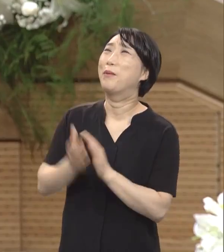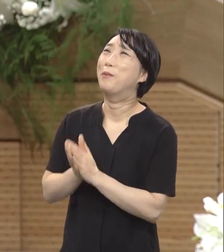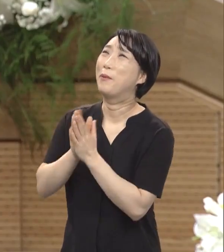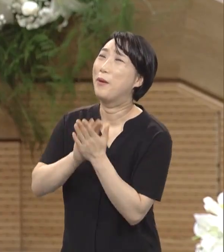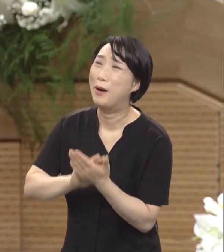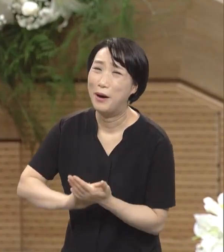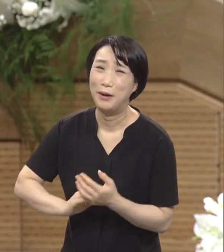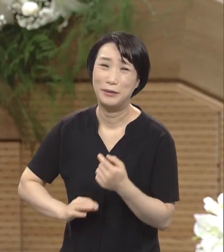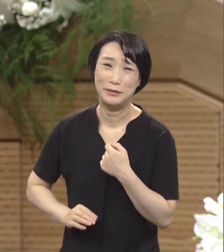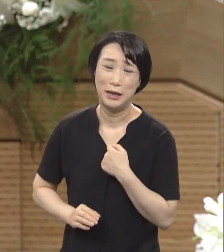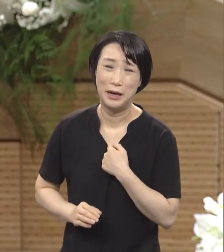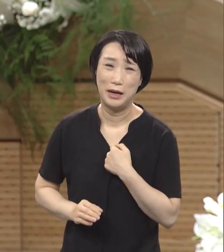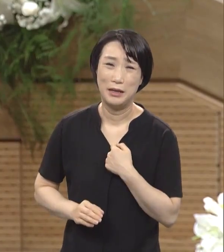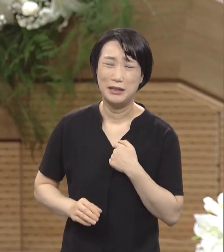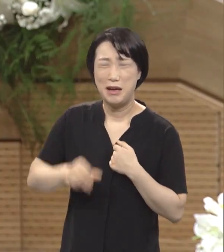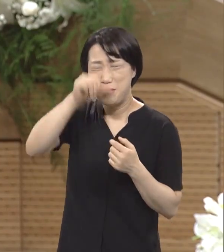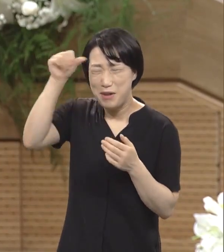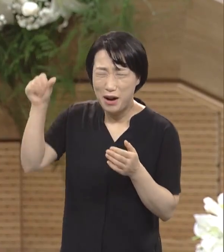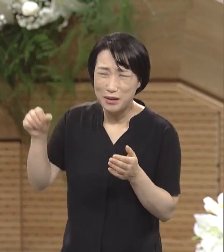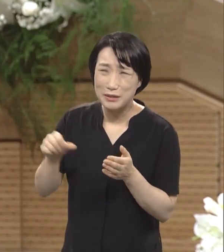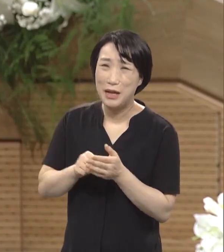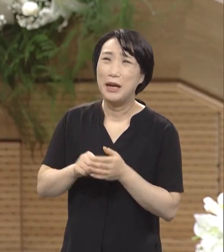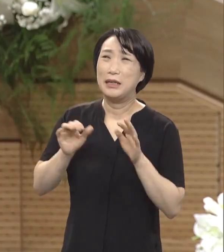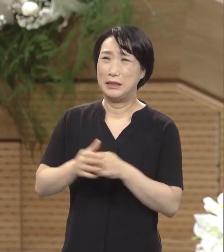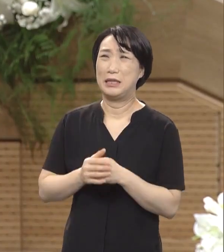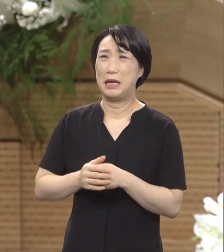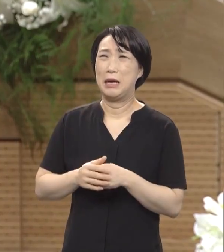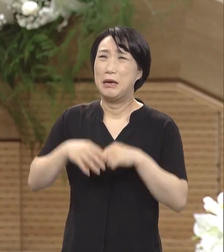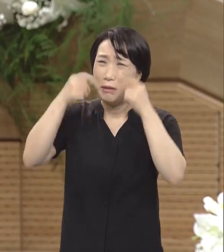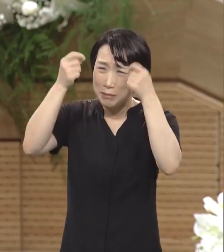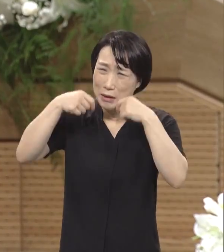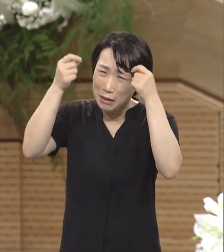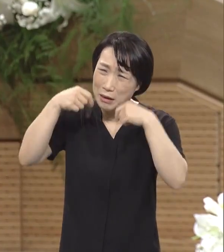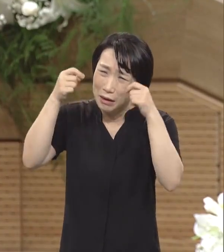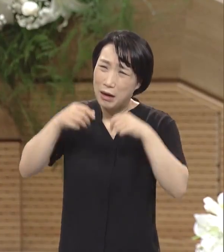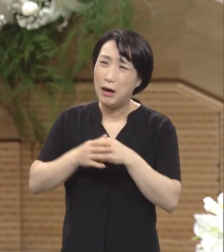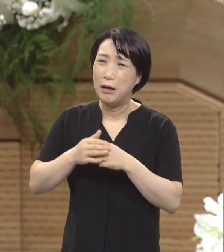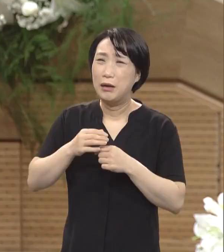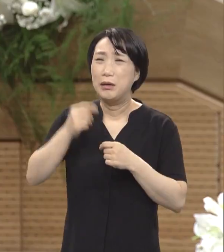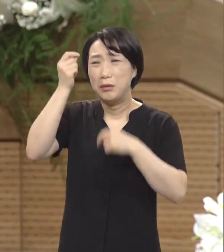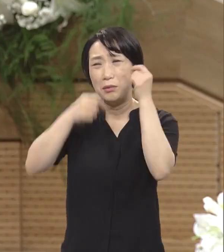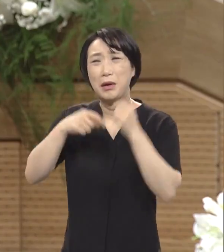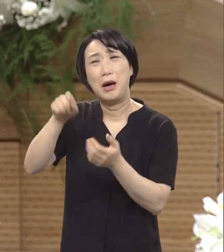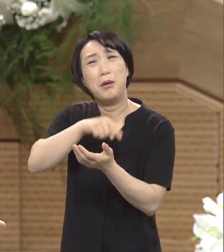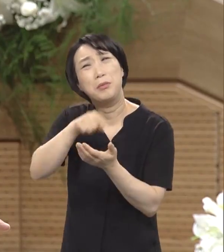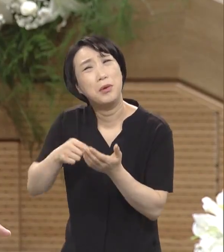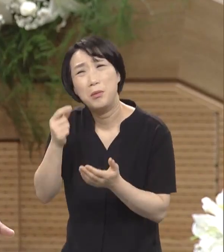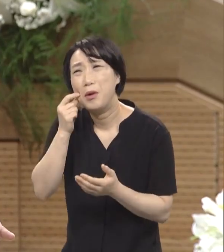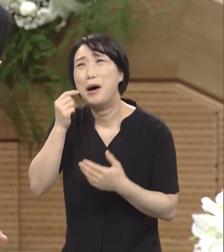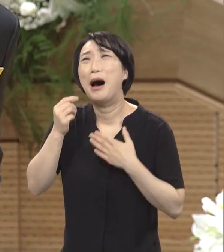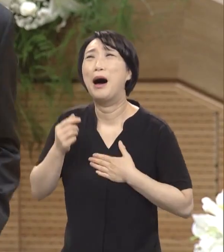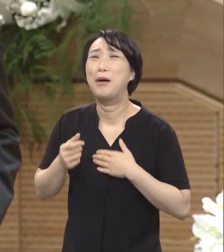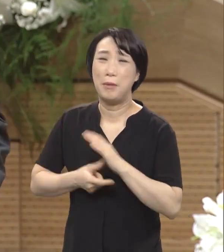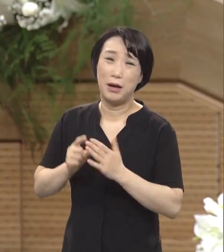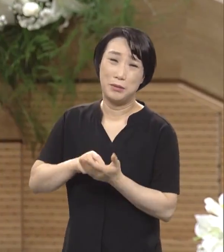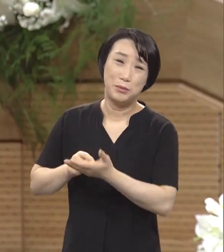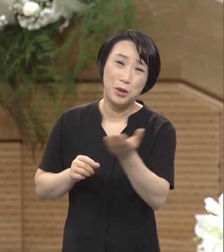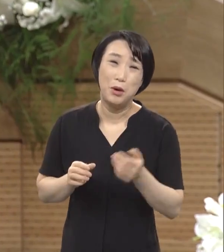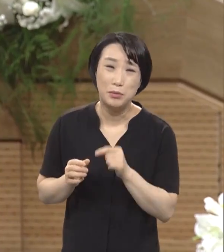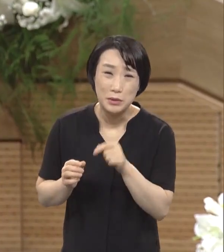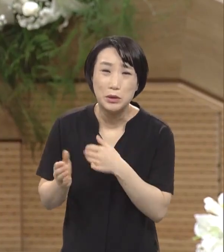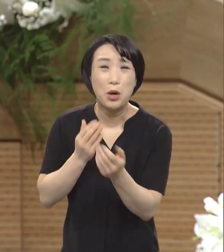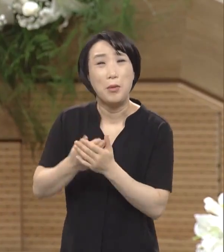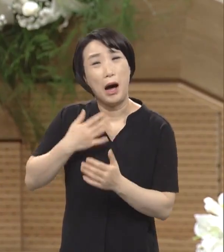감화가 돼서 내 평생에 눈으로도 진짜 눈물로도 못 갚을 줄 알 만큼